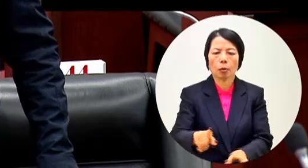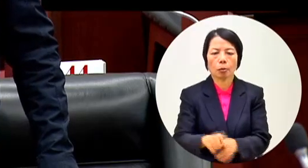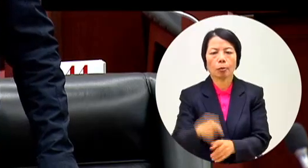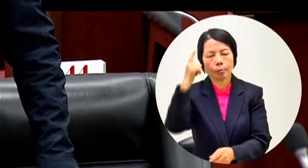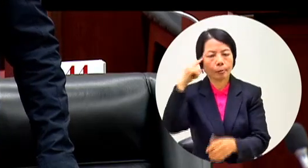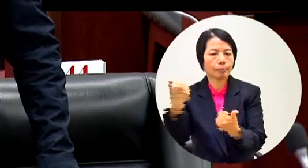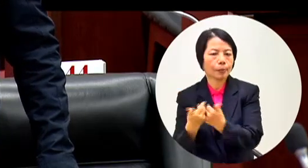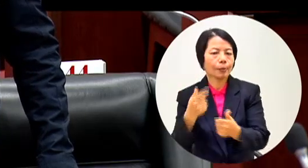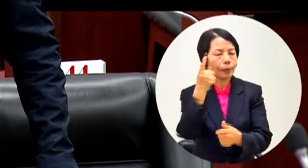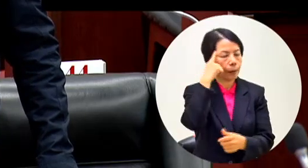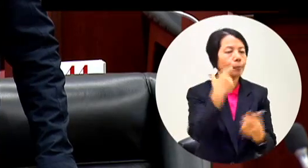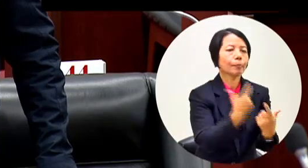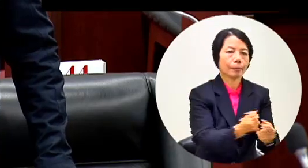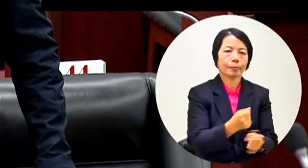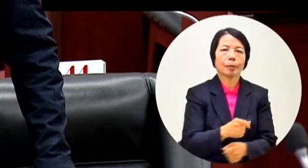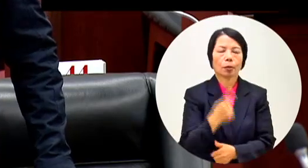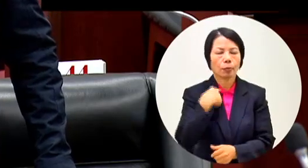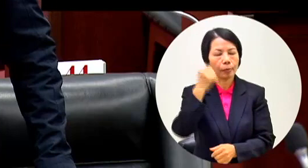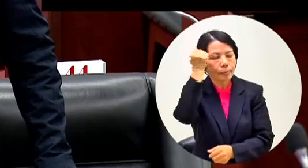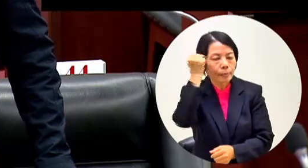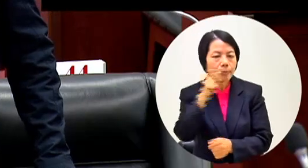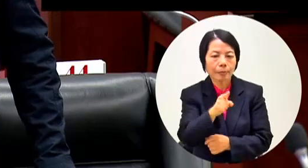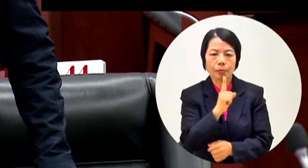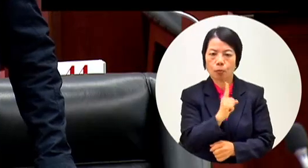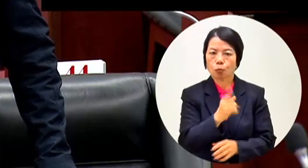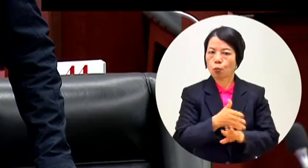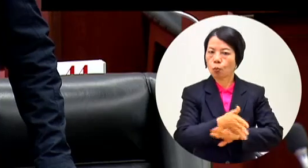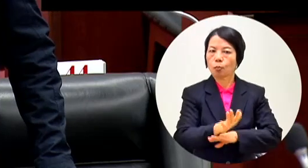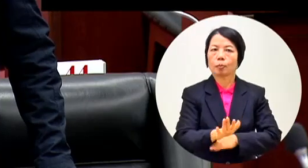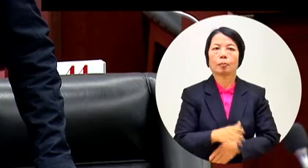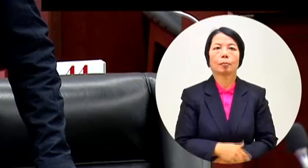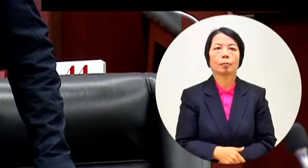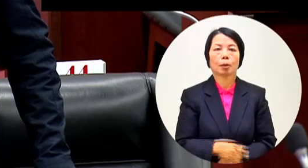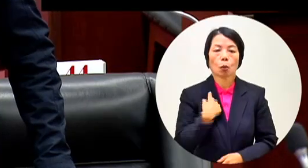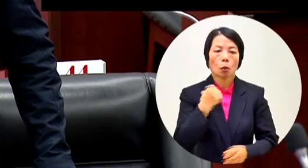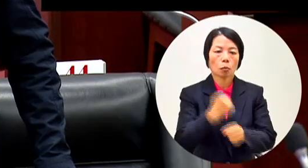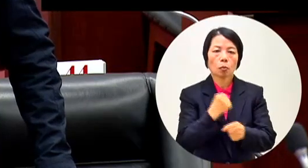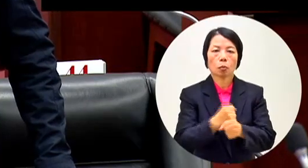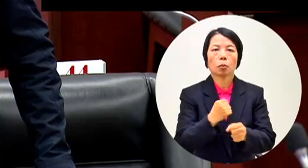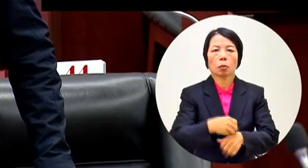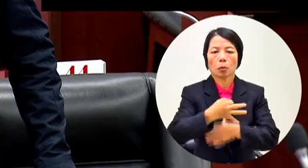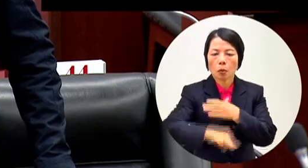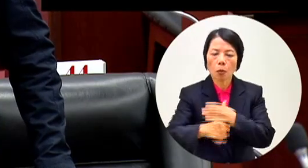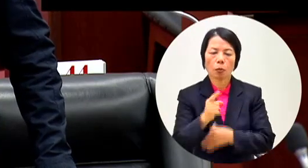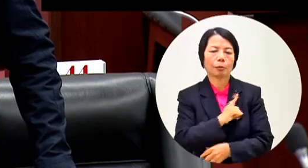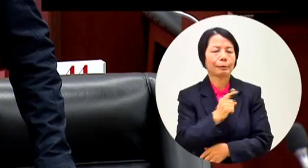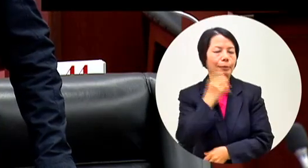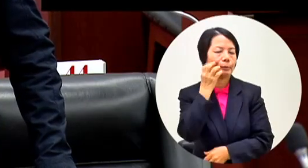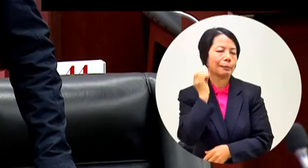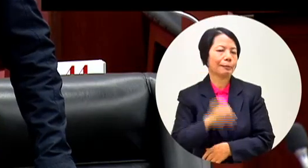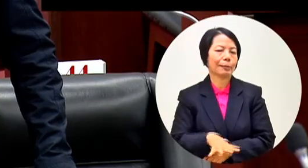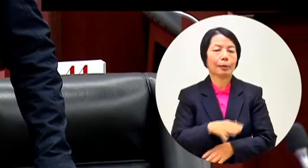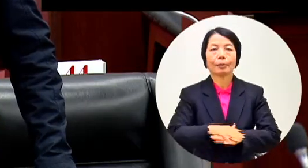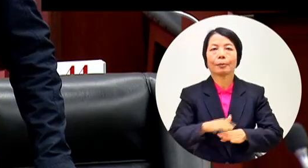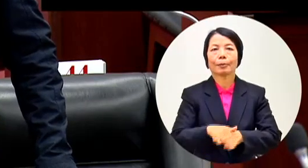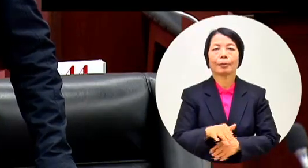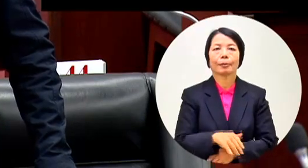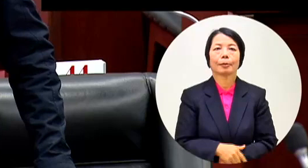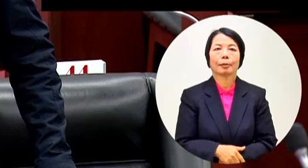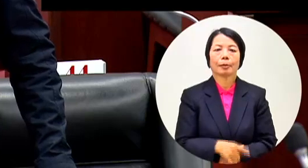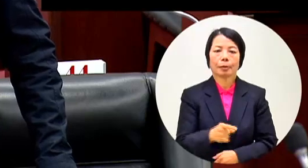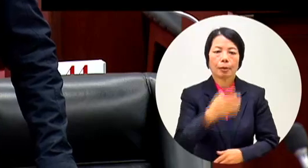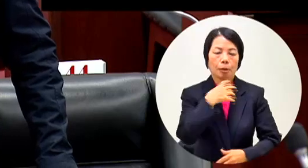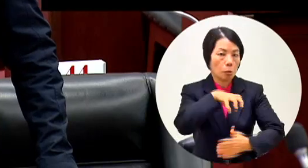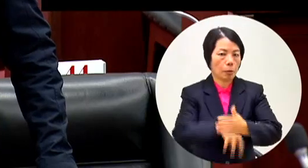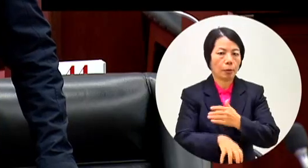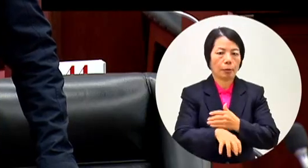话，说我哪做不好我会拍谁，我觉得这是来自人最内心底层一个负责任，